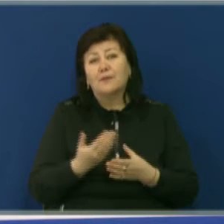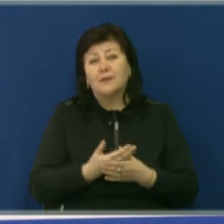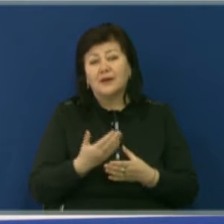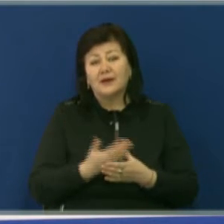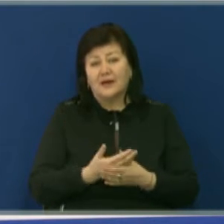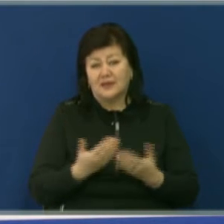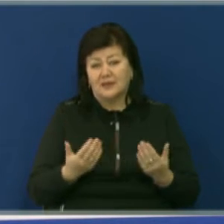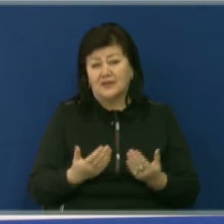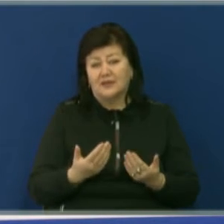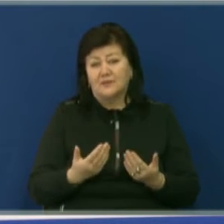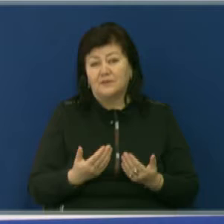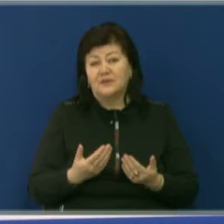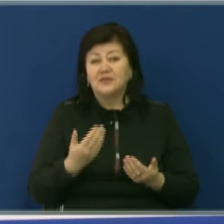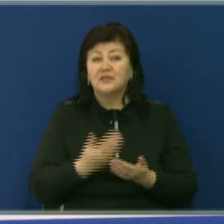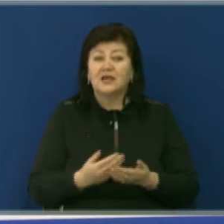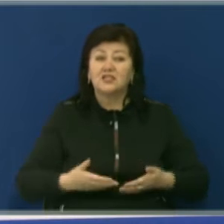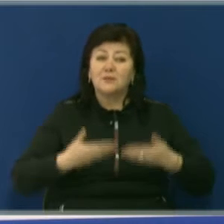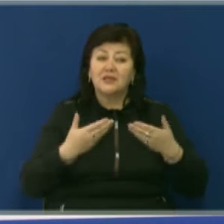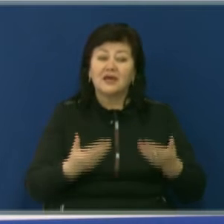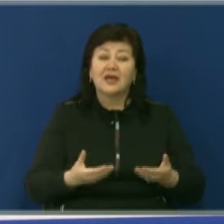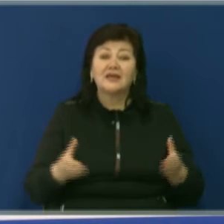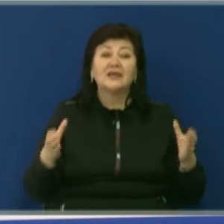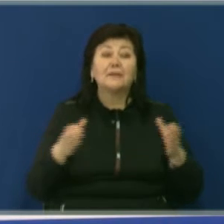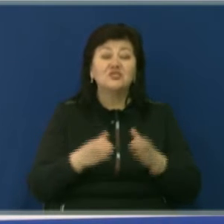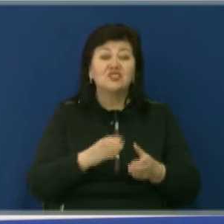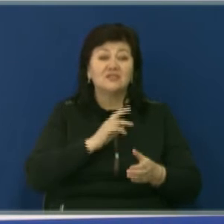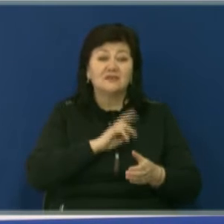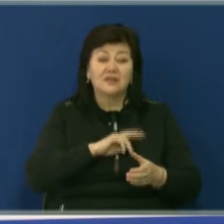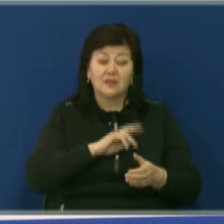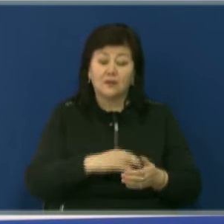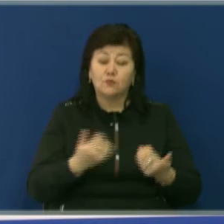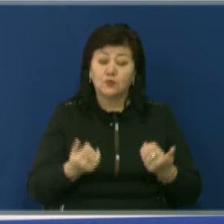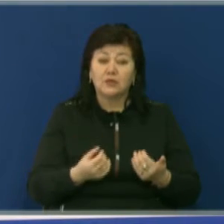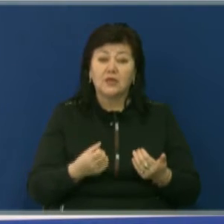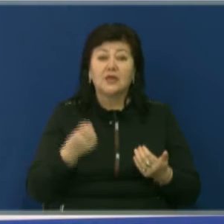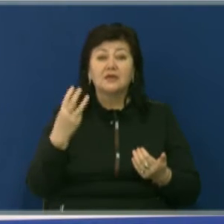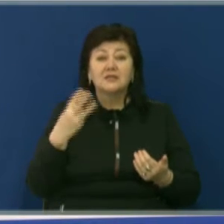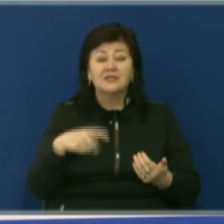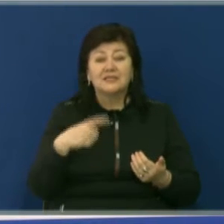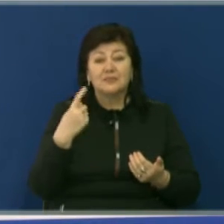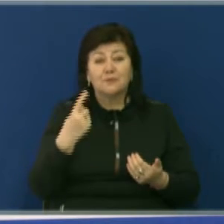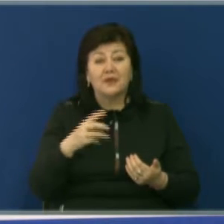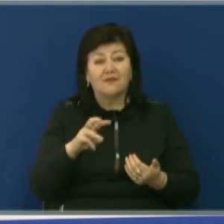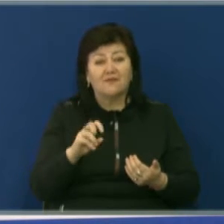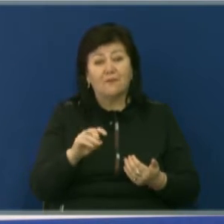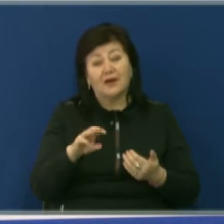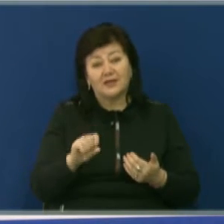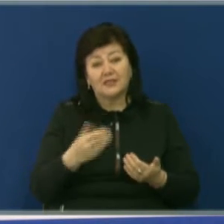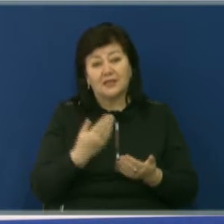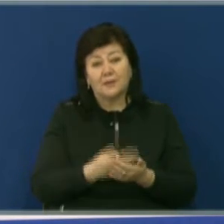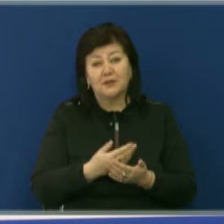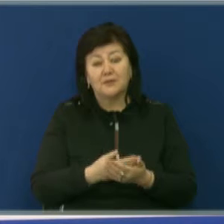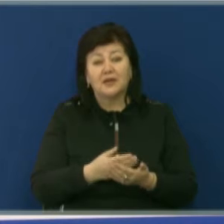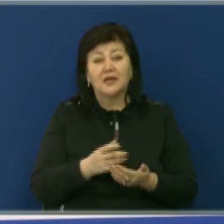біліктілікті талап етпейтін қоғамдық жұмыстарды ұсынуға дайын. 31 наурыздағы жағдай бойынша жұмыспен қамту орталығына